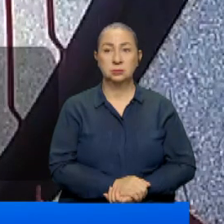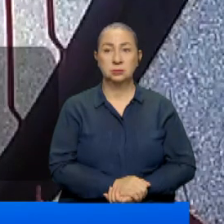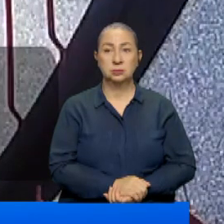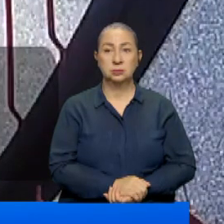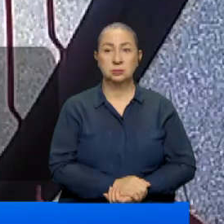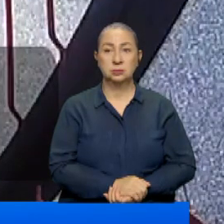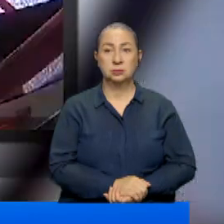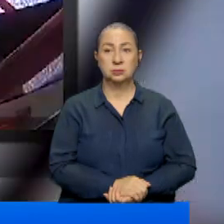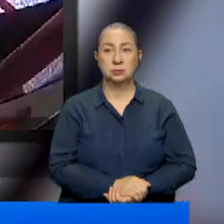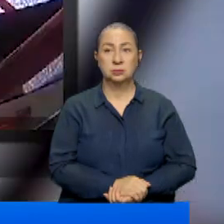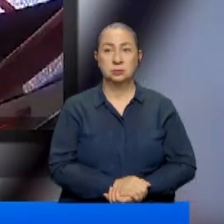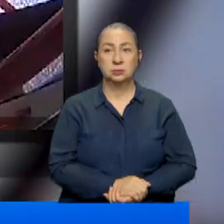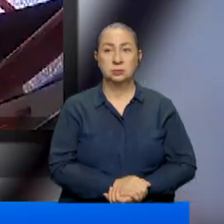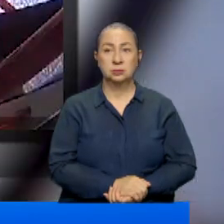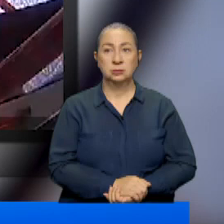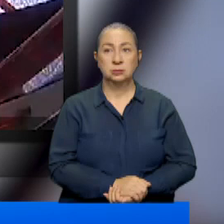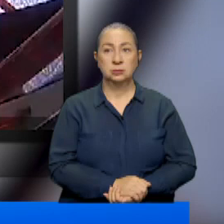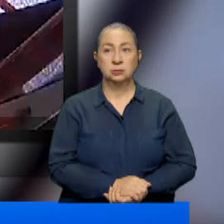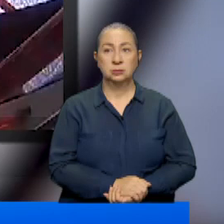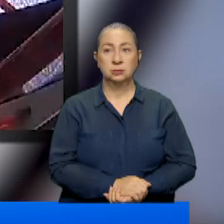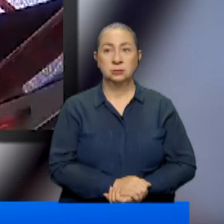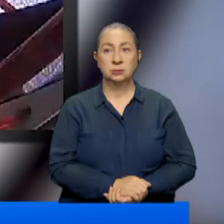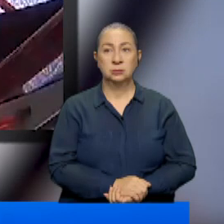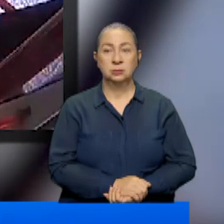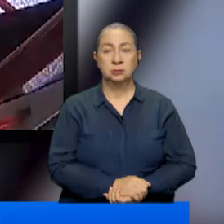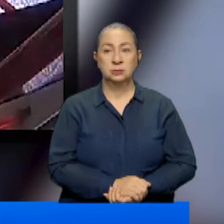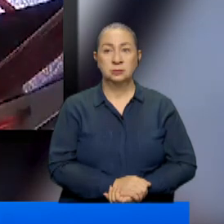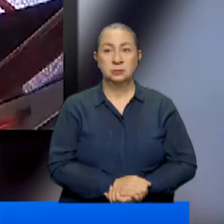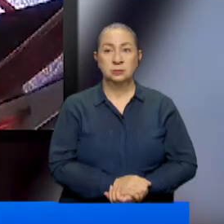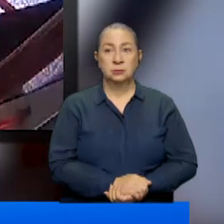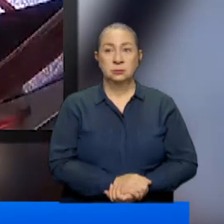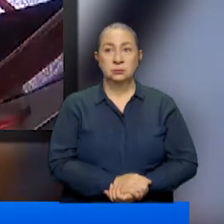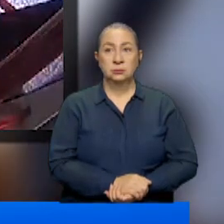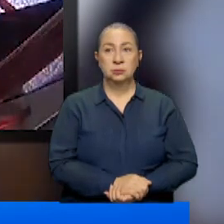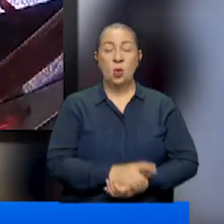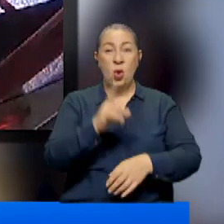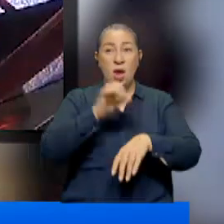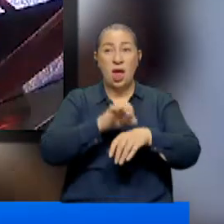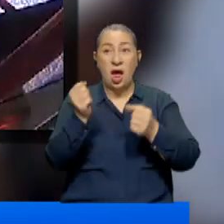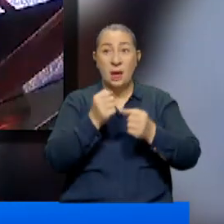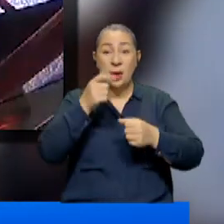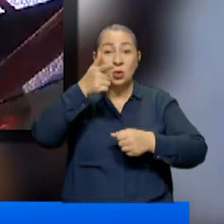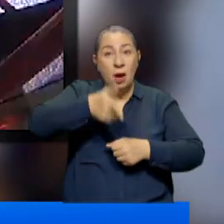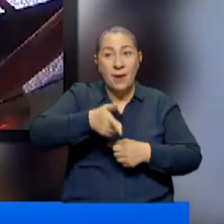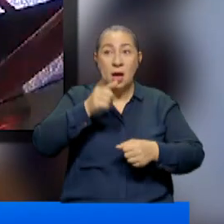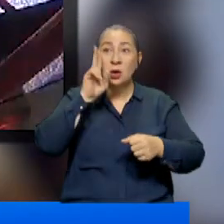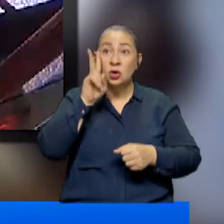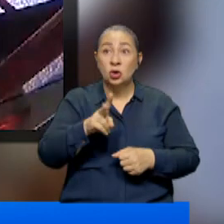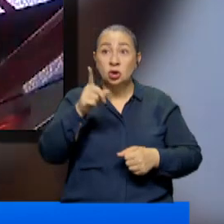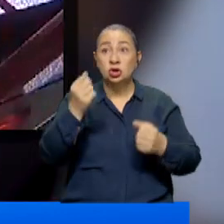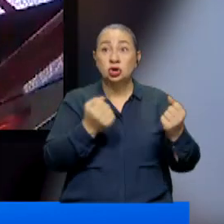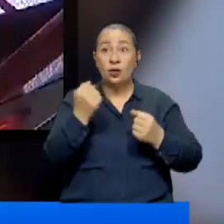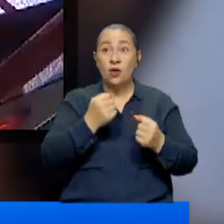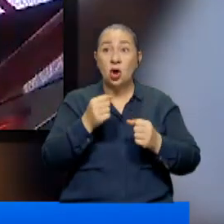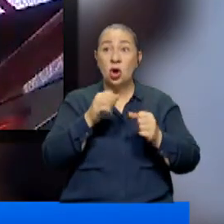Sen. O anlar araç içi güvenlik kamerasına yansıdı.